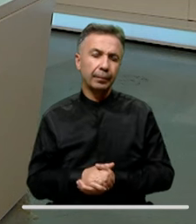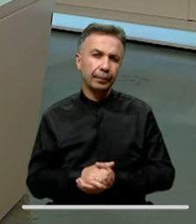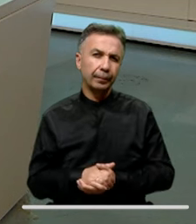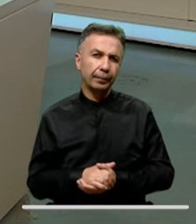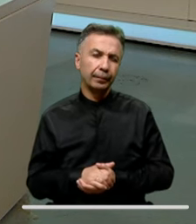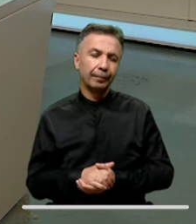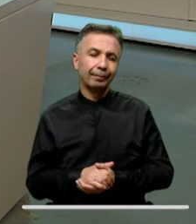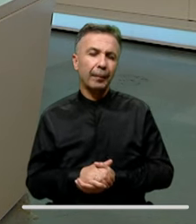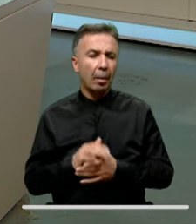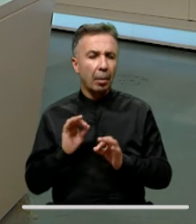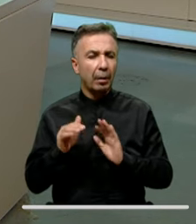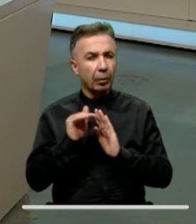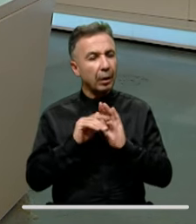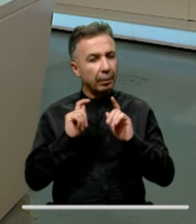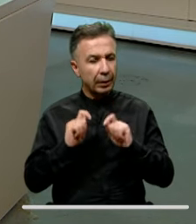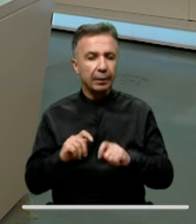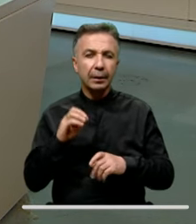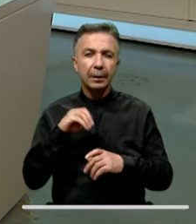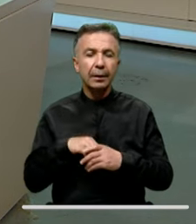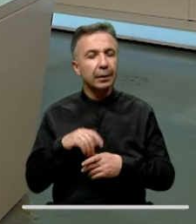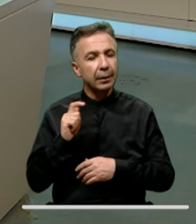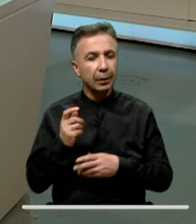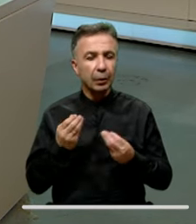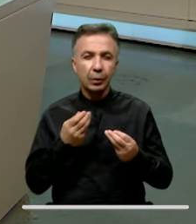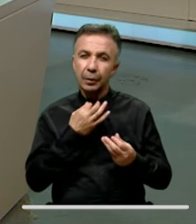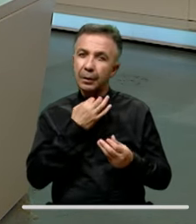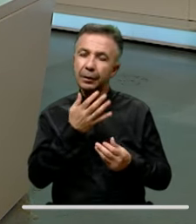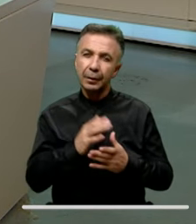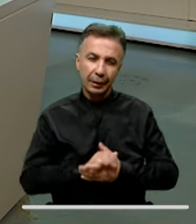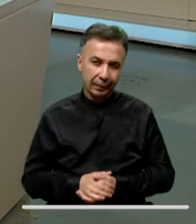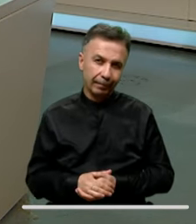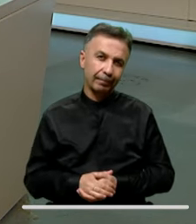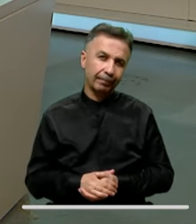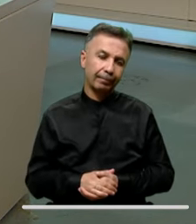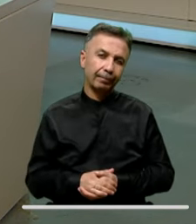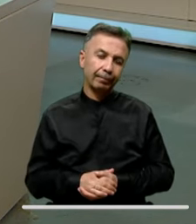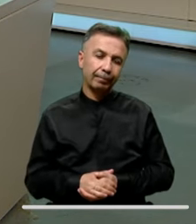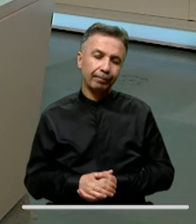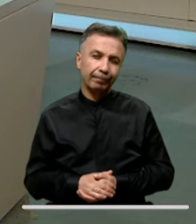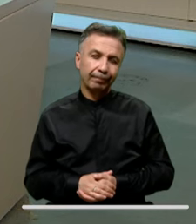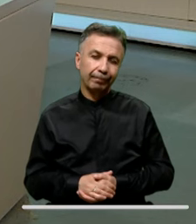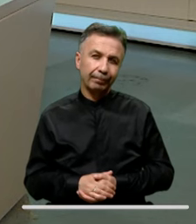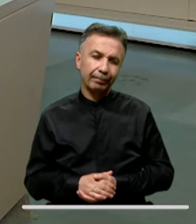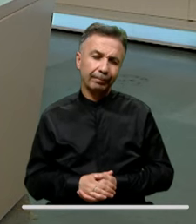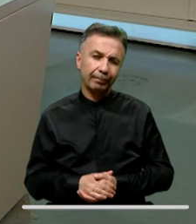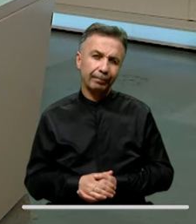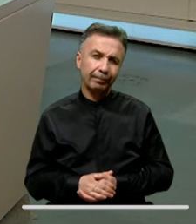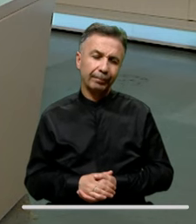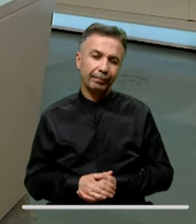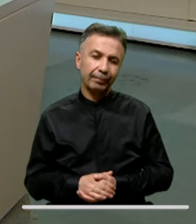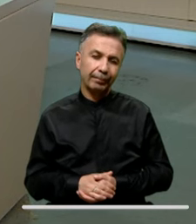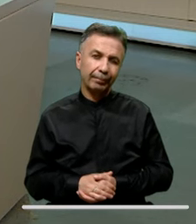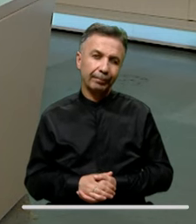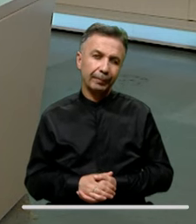Öncelikle böyle bir program yaptığınız için gerçekten çok teşekkürler. Allah razı olsun. Bilinizle bizi ışık tutuyorsunuz. Sağ